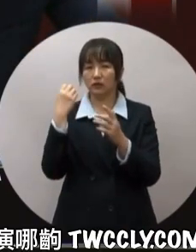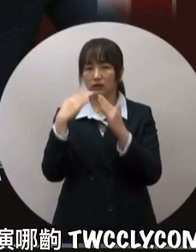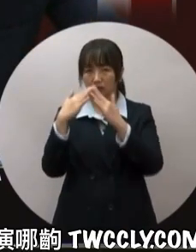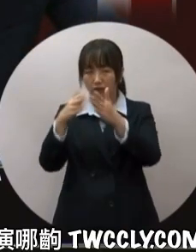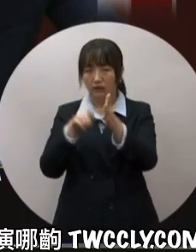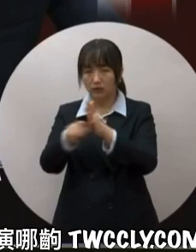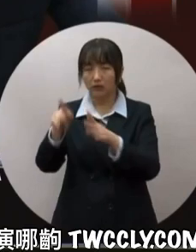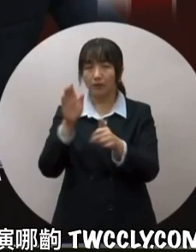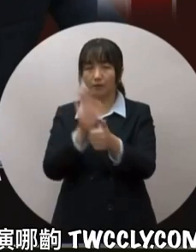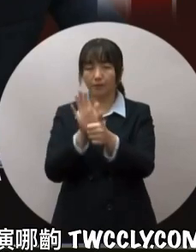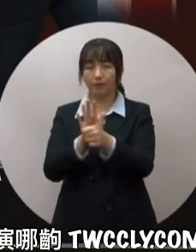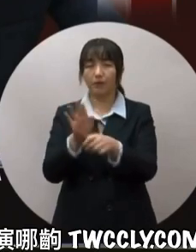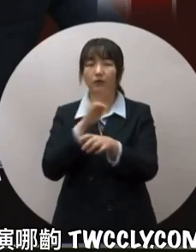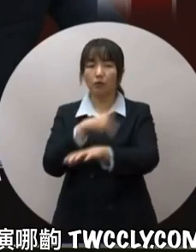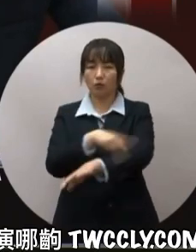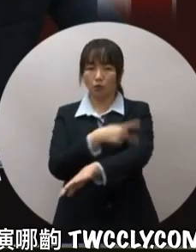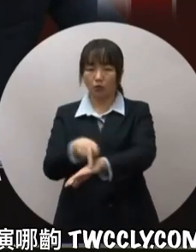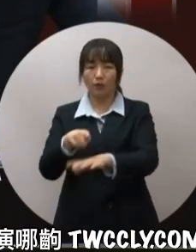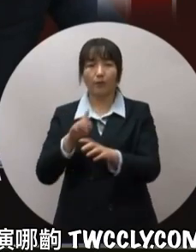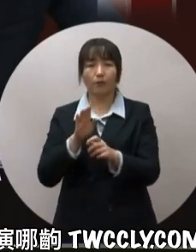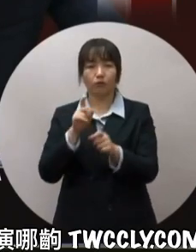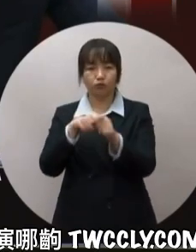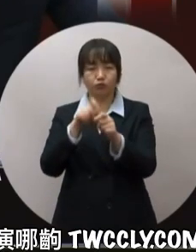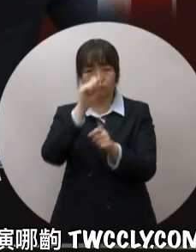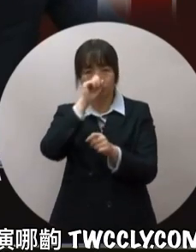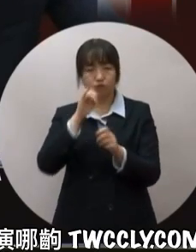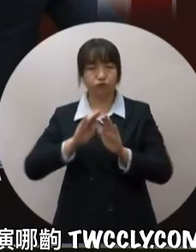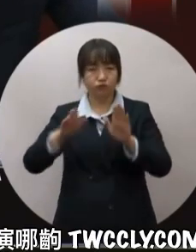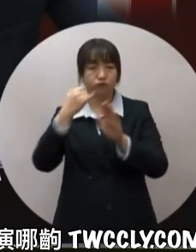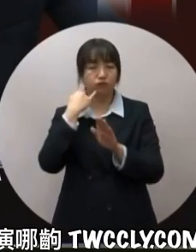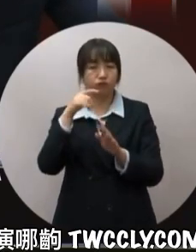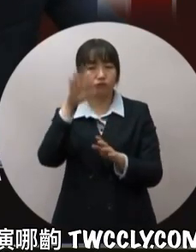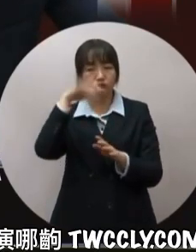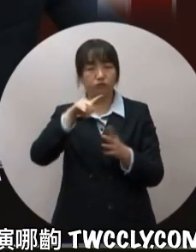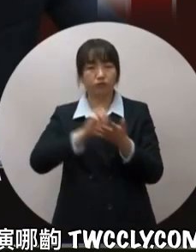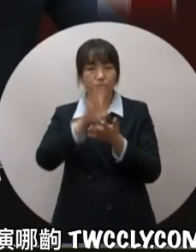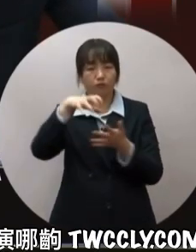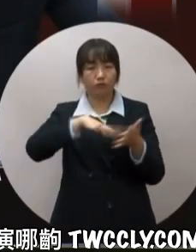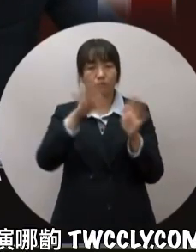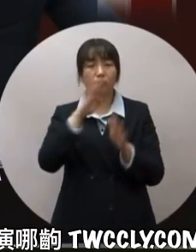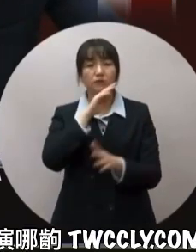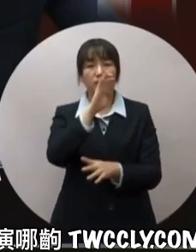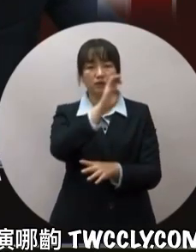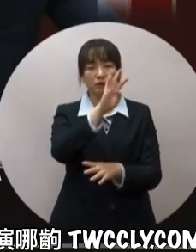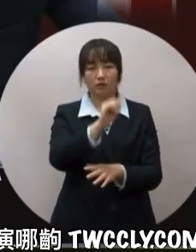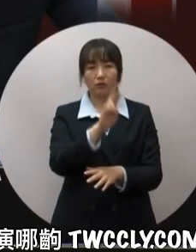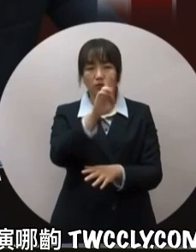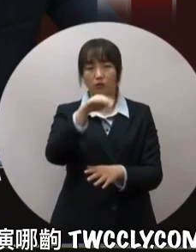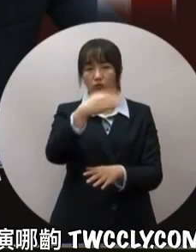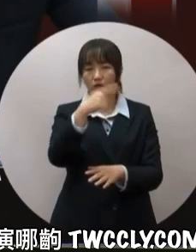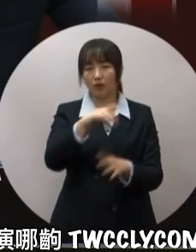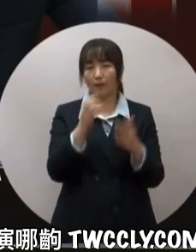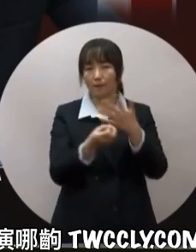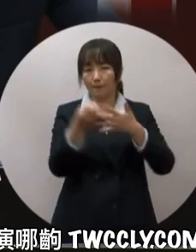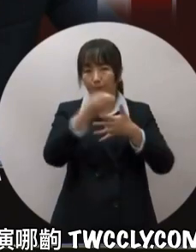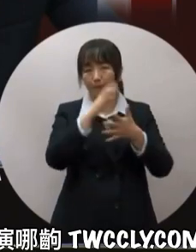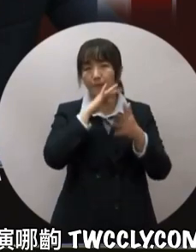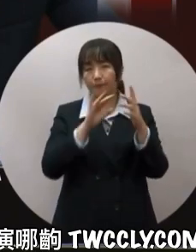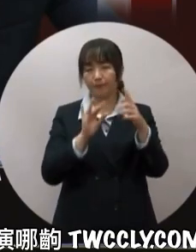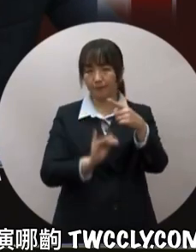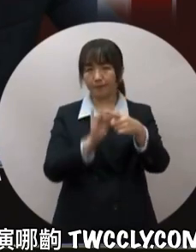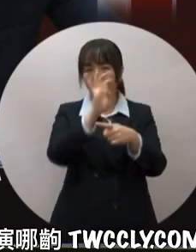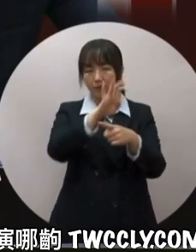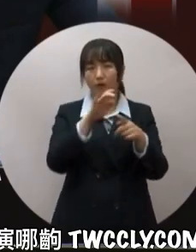之間的交通運輸會有非常大的一個幫助那我看到你們的報告內容寫到EM900它最主要它可以提升到接近